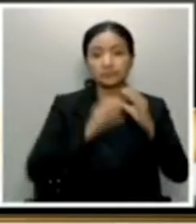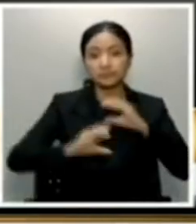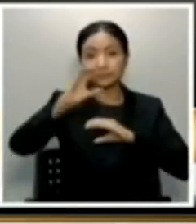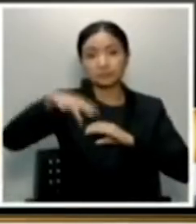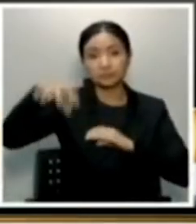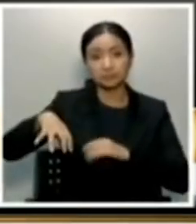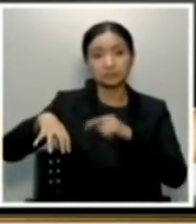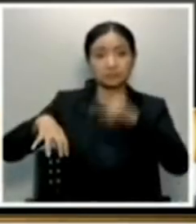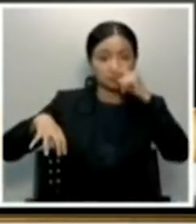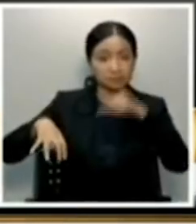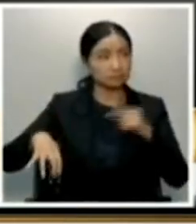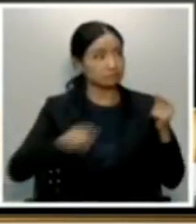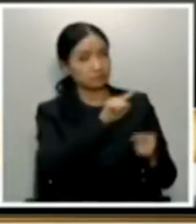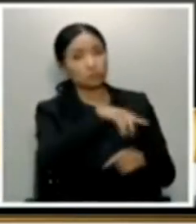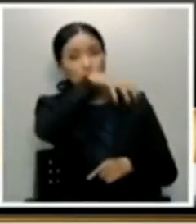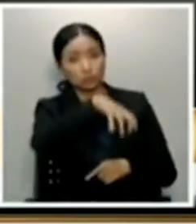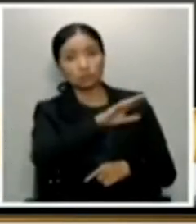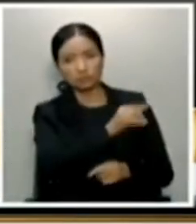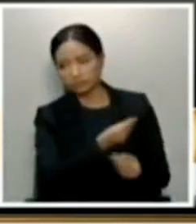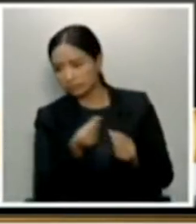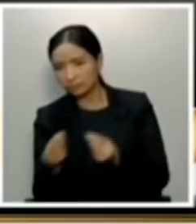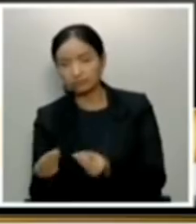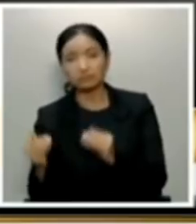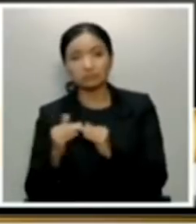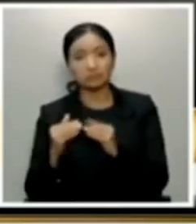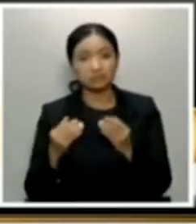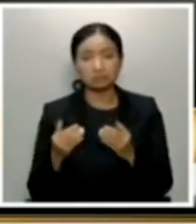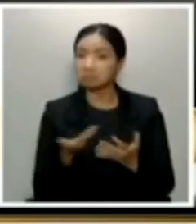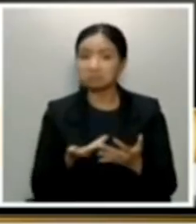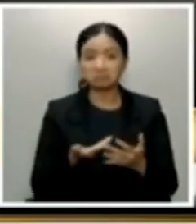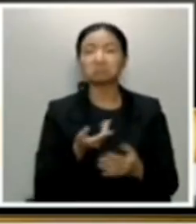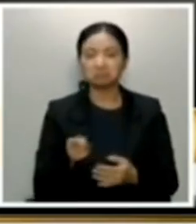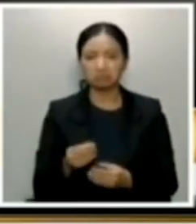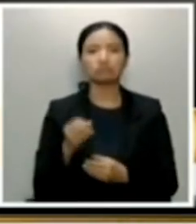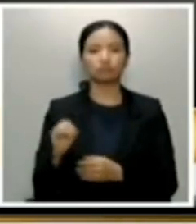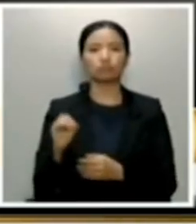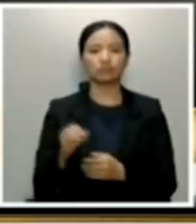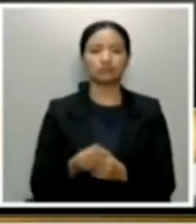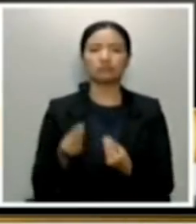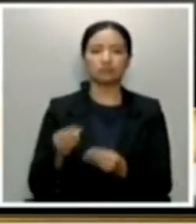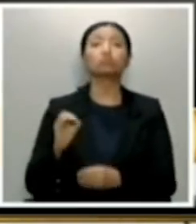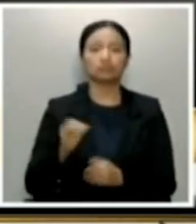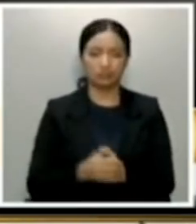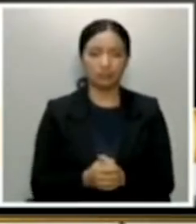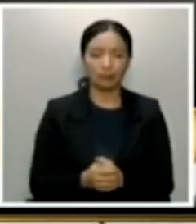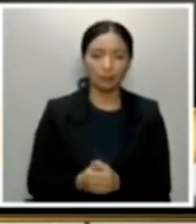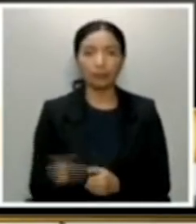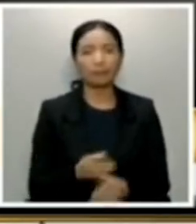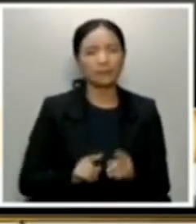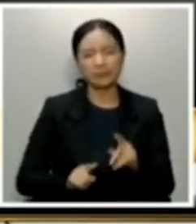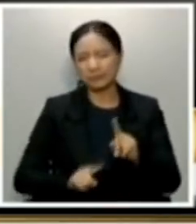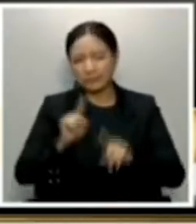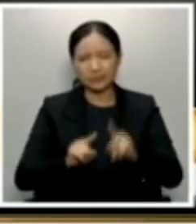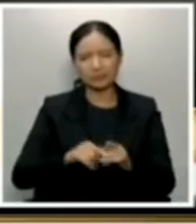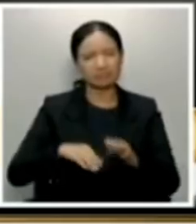คะแนนจาก Freedom House องค์กรด้านสิทธิมนุษยชนระดับโลก0คะแนนดัชนีที่ตกต่ำมาตร